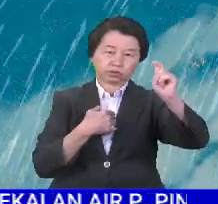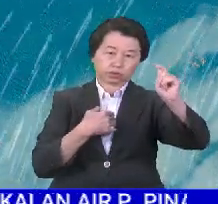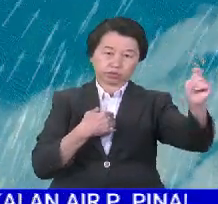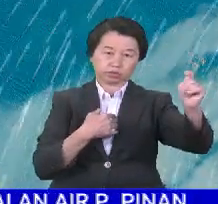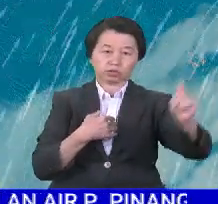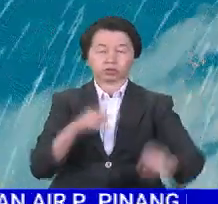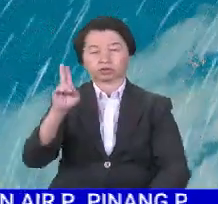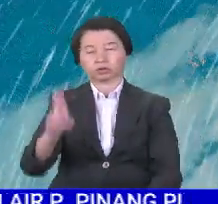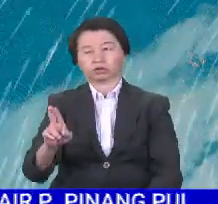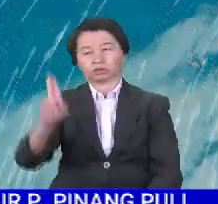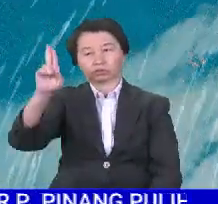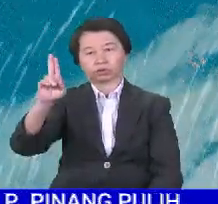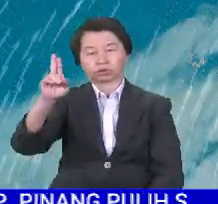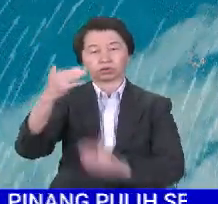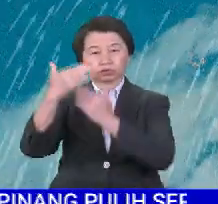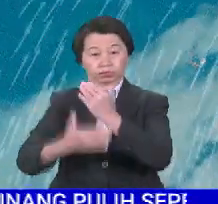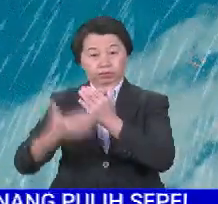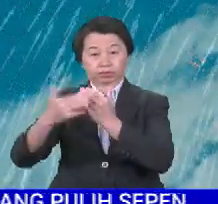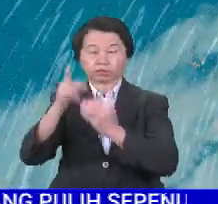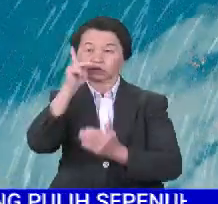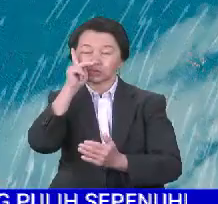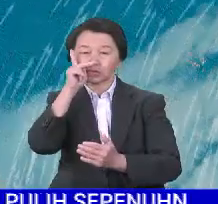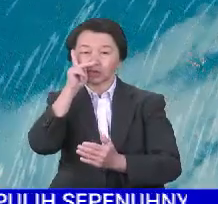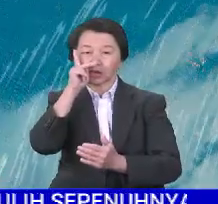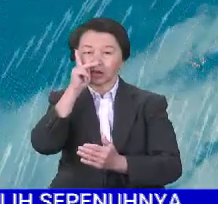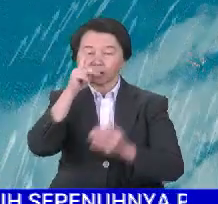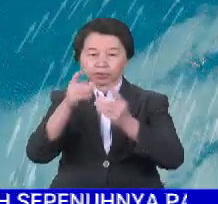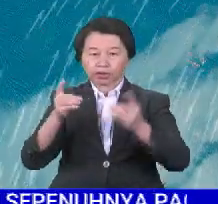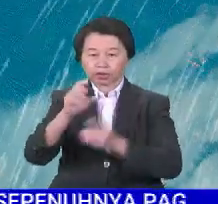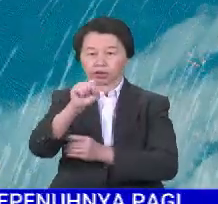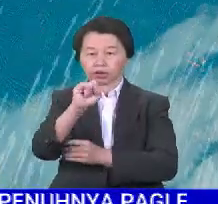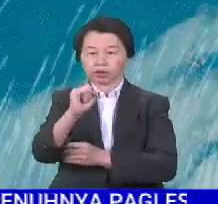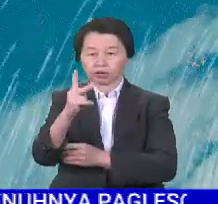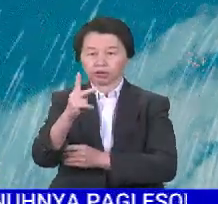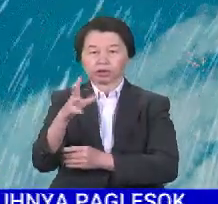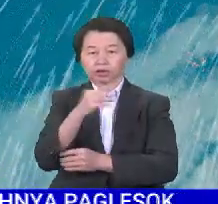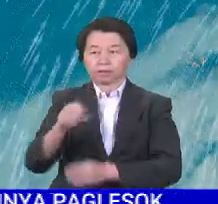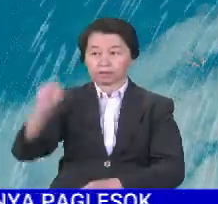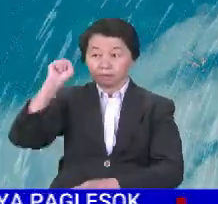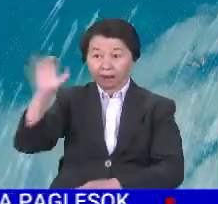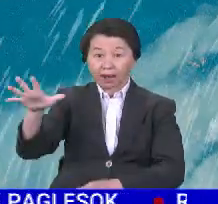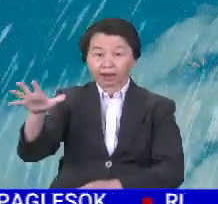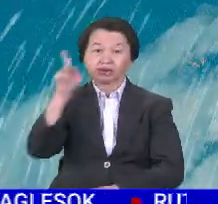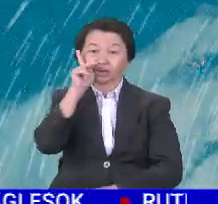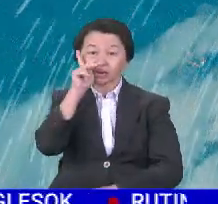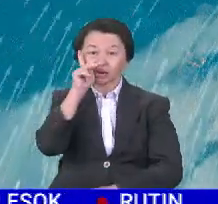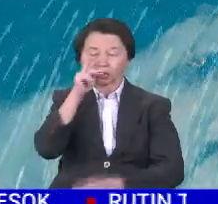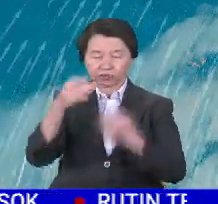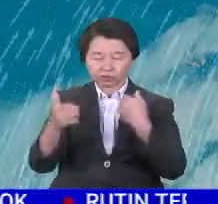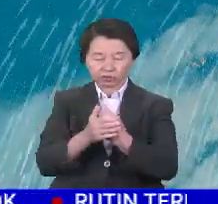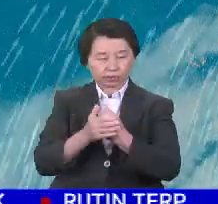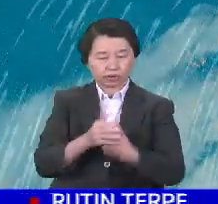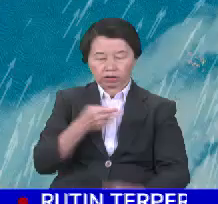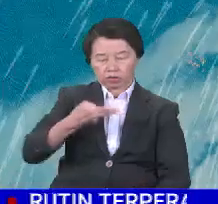juga utara negeri Semenanjung kita seperti di negeri Kedah, melibatkan daerah Sik dan juga Baling memasuki sehingga ke Hulu Perak